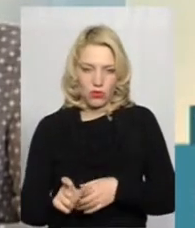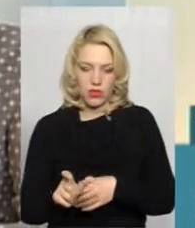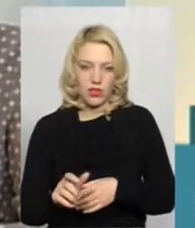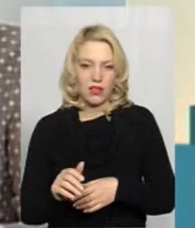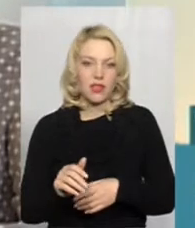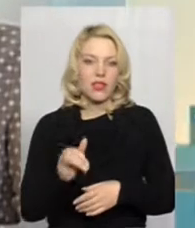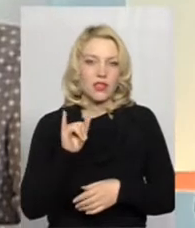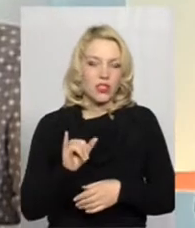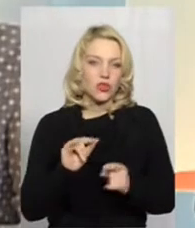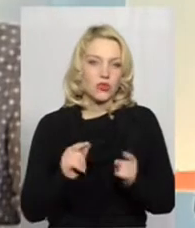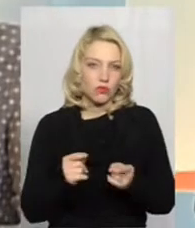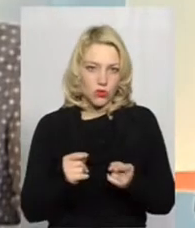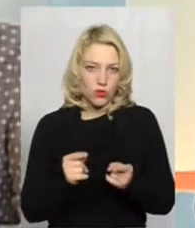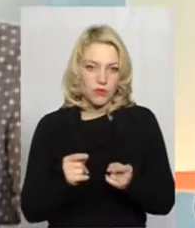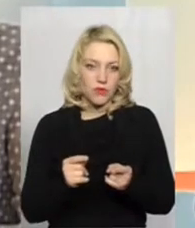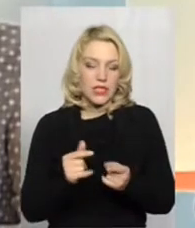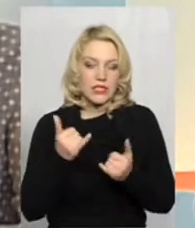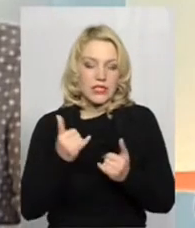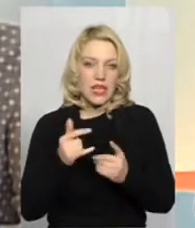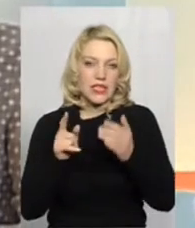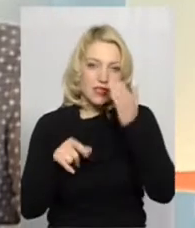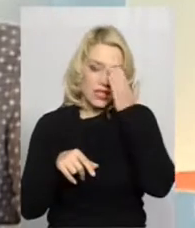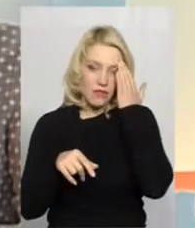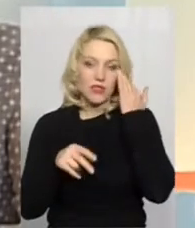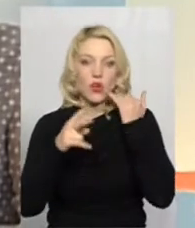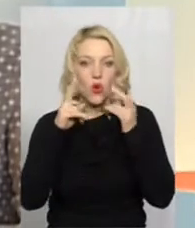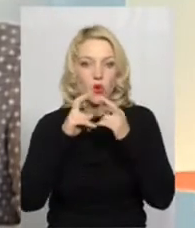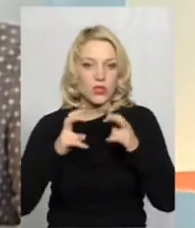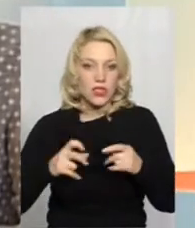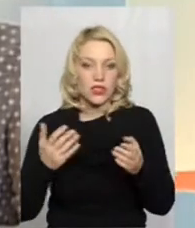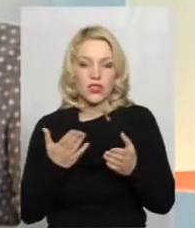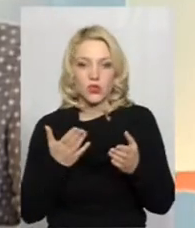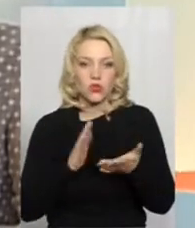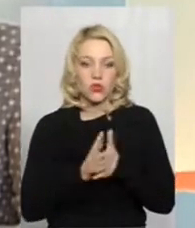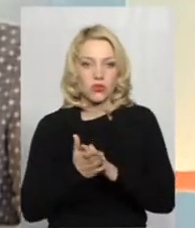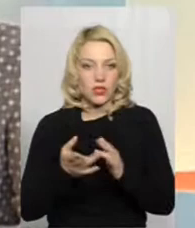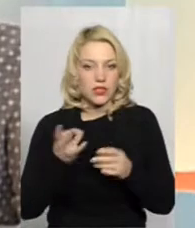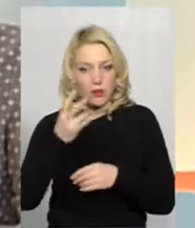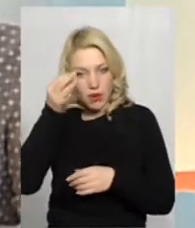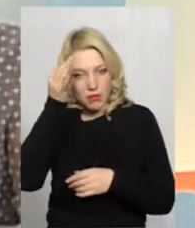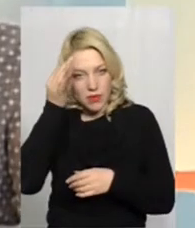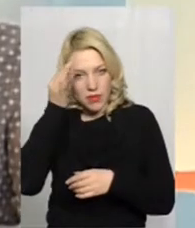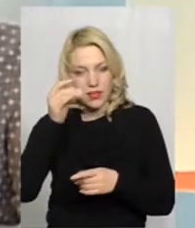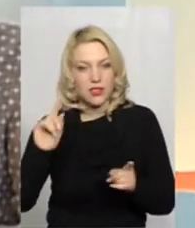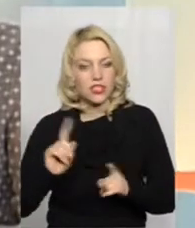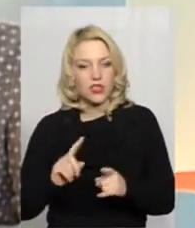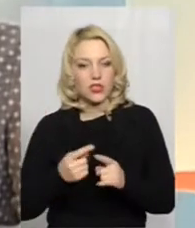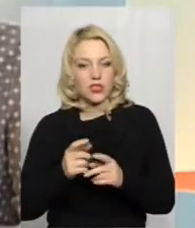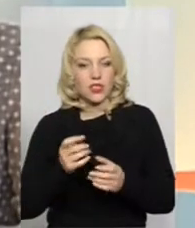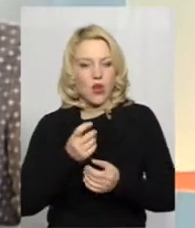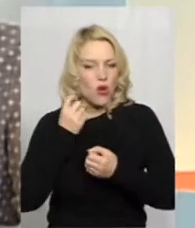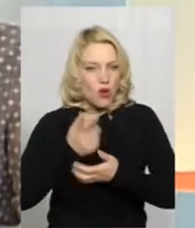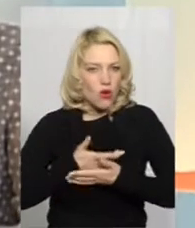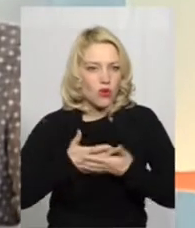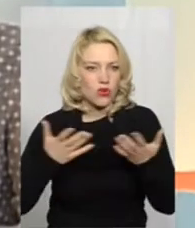конкретна людина. І тому зараз навіть розглядати будь-яку ситуацію, ситуації ми повинні пам'ятати, що за цим розголосом